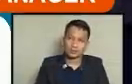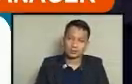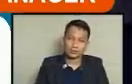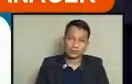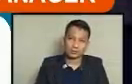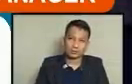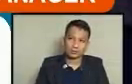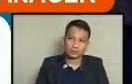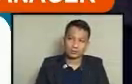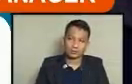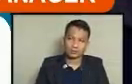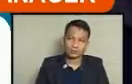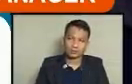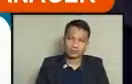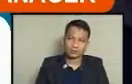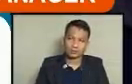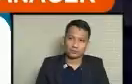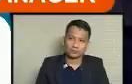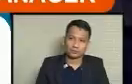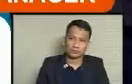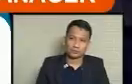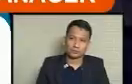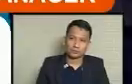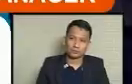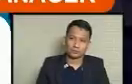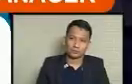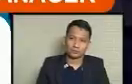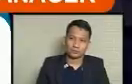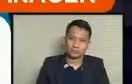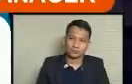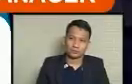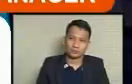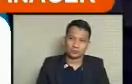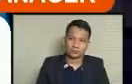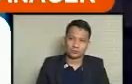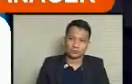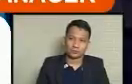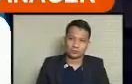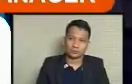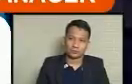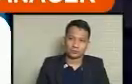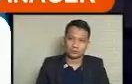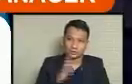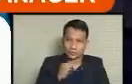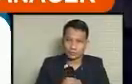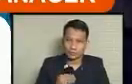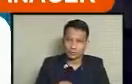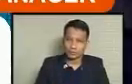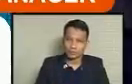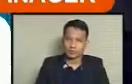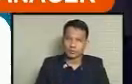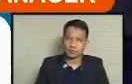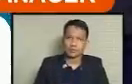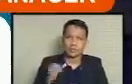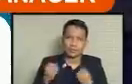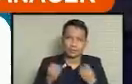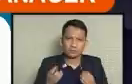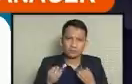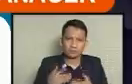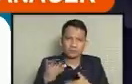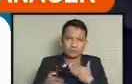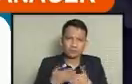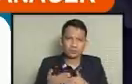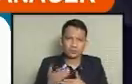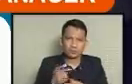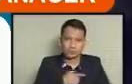aalamin ko lang po, sir, yung status sa sara. Medyo marami kasi kaming guard. Hindi ko naman po, ano, kung sino pa yung mga... Maraming guard. Kaya nga, marami din kayong mga